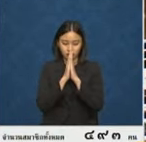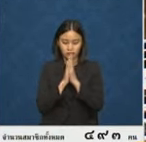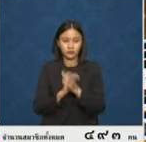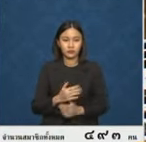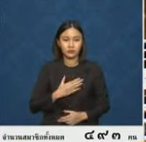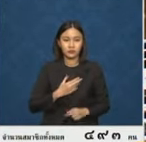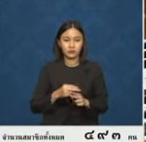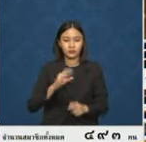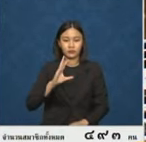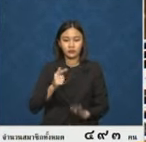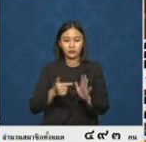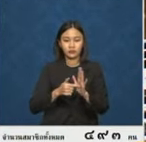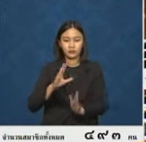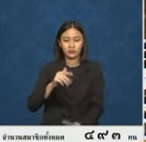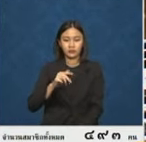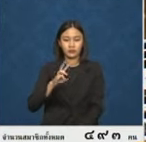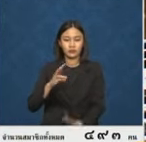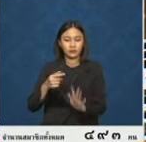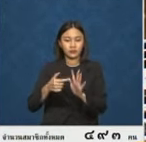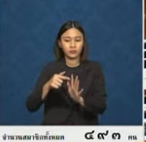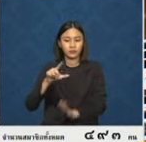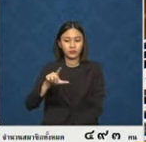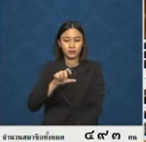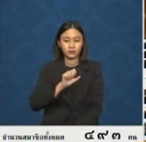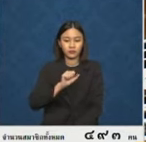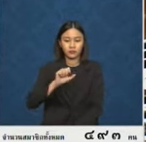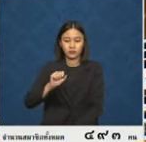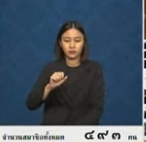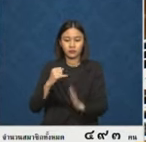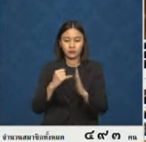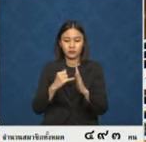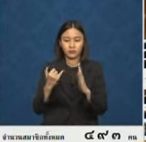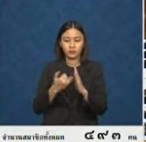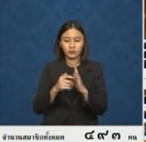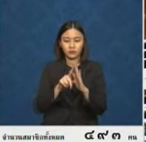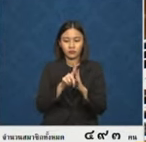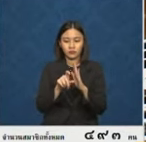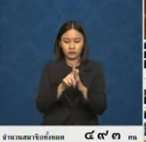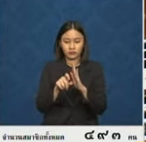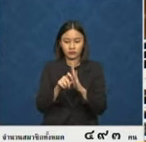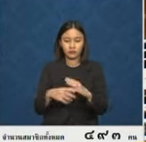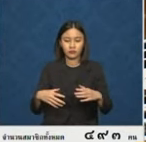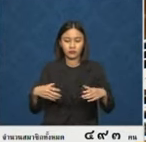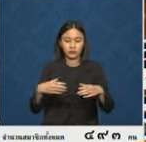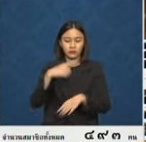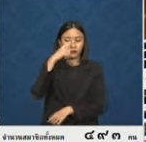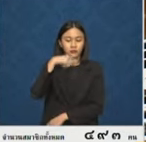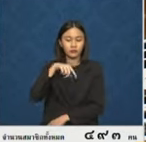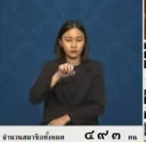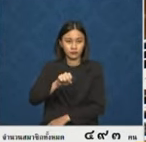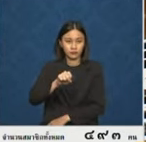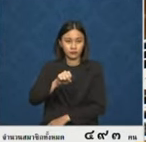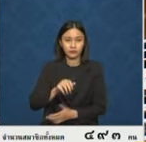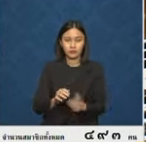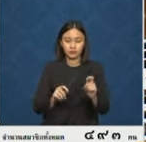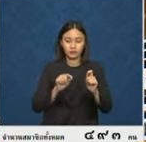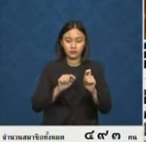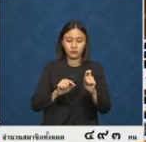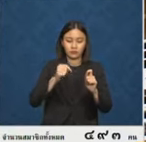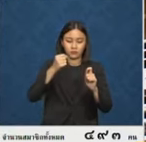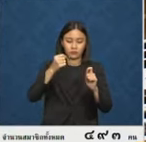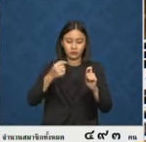กระผมนายชัชวาลแพทย์ยาไทยสมาชิกสภาผู้แทนราษฎรจังหวัดร้อยเอ็ดเขต 7พรรคไทยสร้างไทยอำเภอเกษตรวิสัย